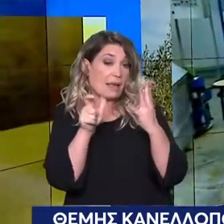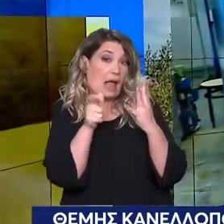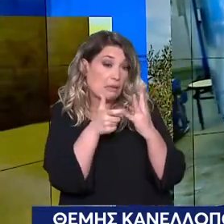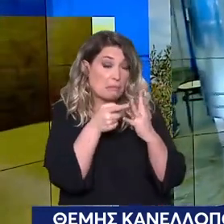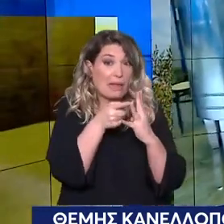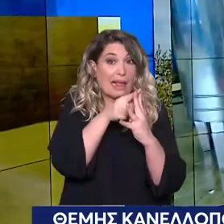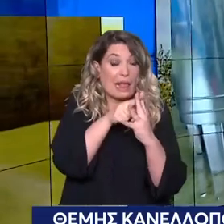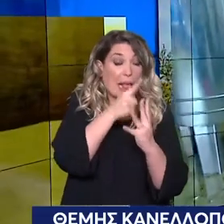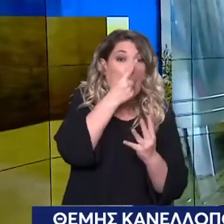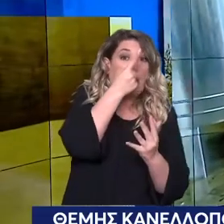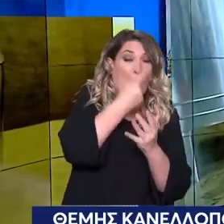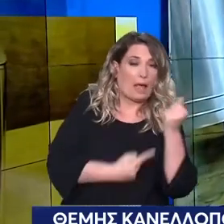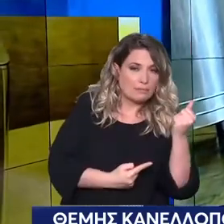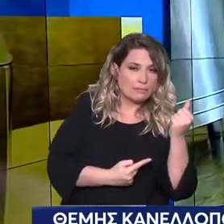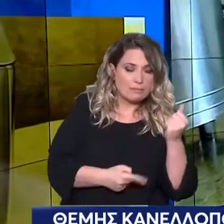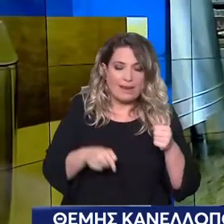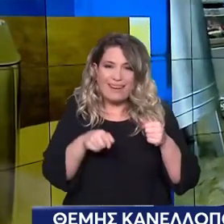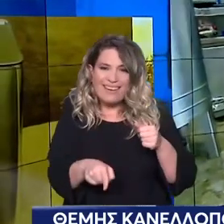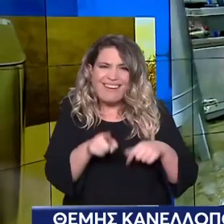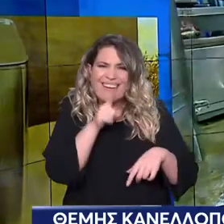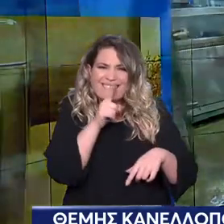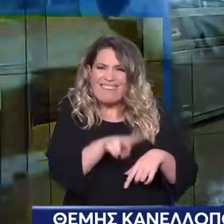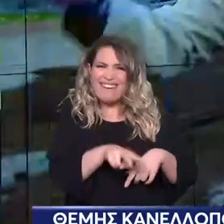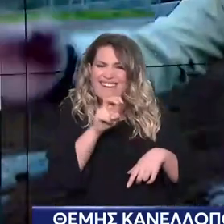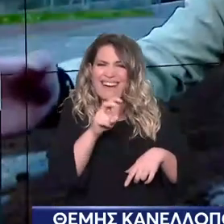χάνονται. Οι 2 τόνοι, όπως έχουν μείνει, ό,τι